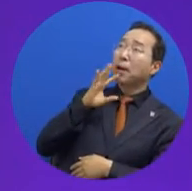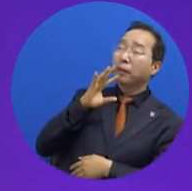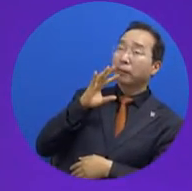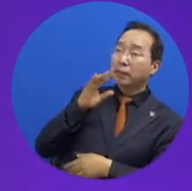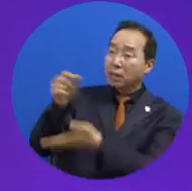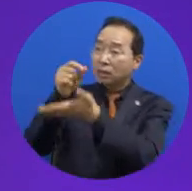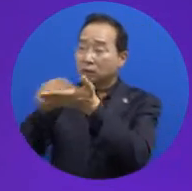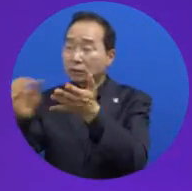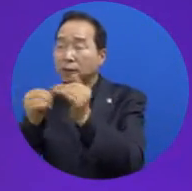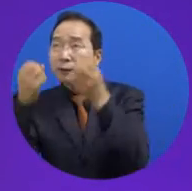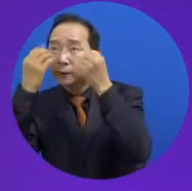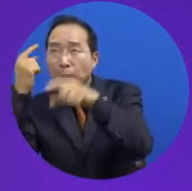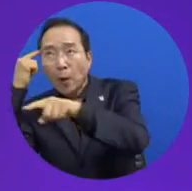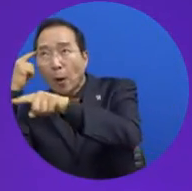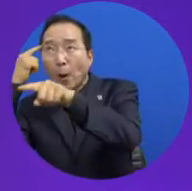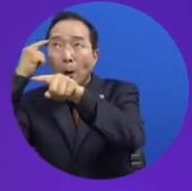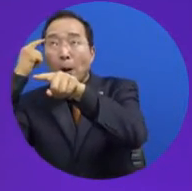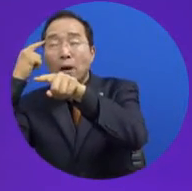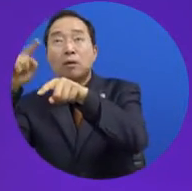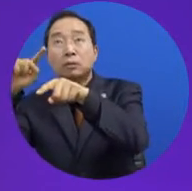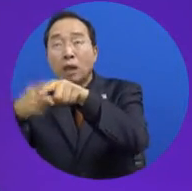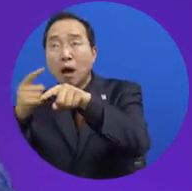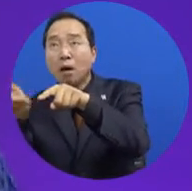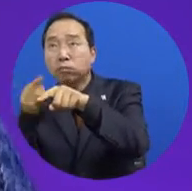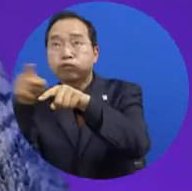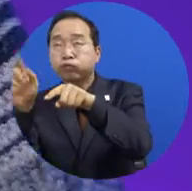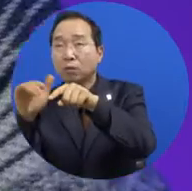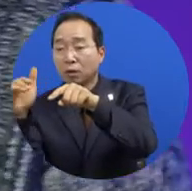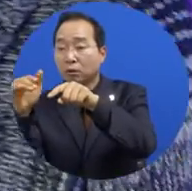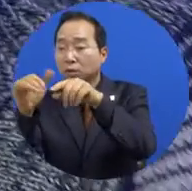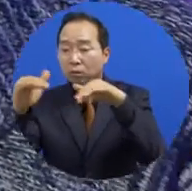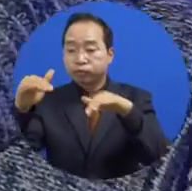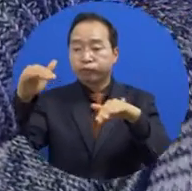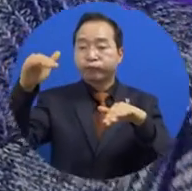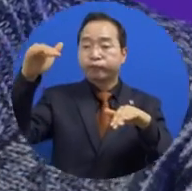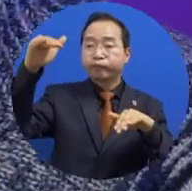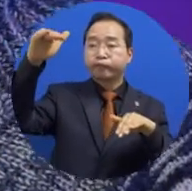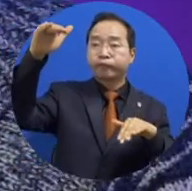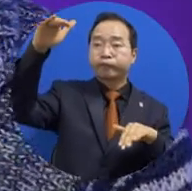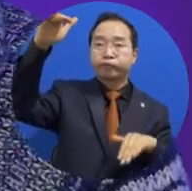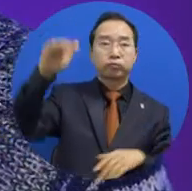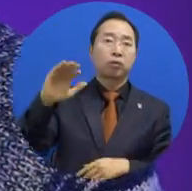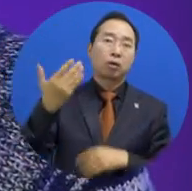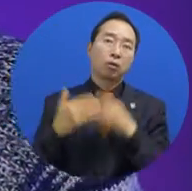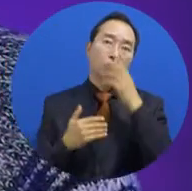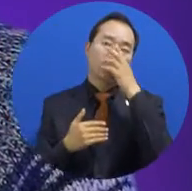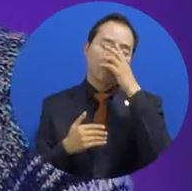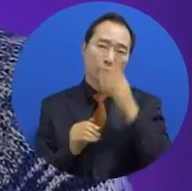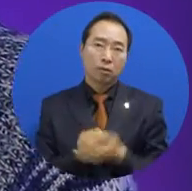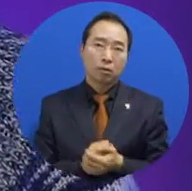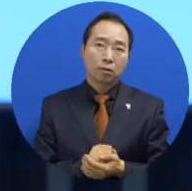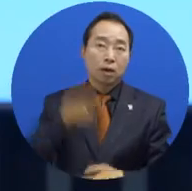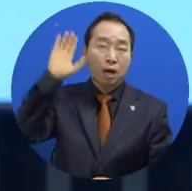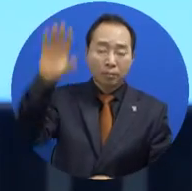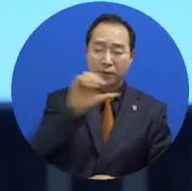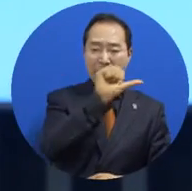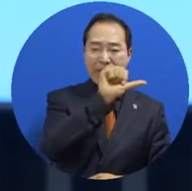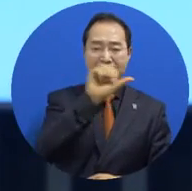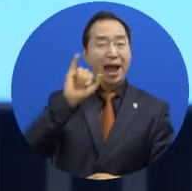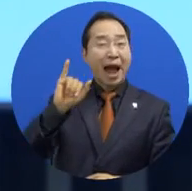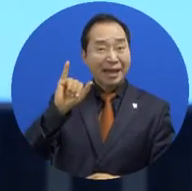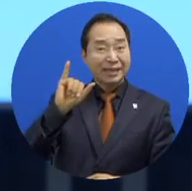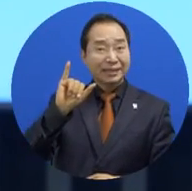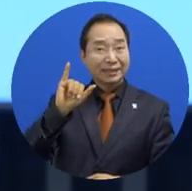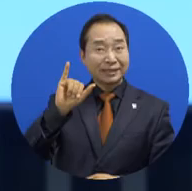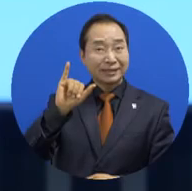계속 쓰고 탐구하고 창조하고 이 장벽이 커지면 앞으로 우리가 AI 시대에 뭐 그